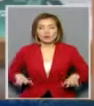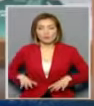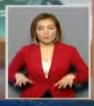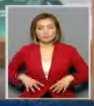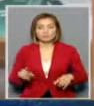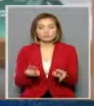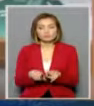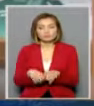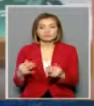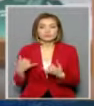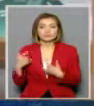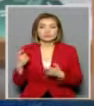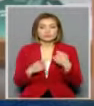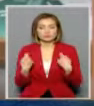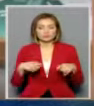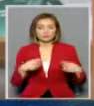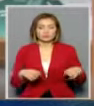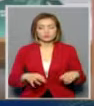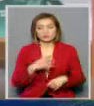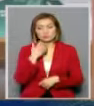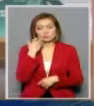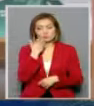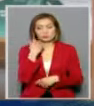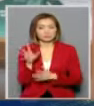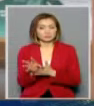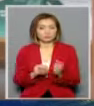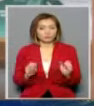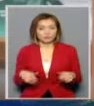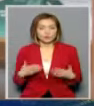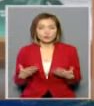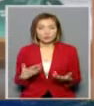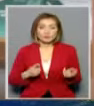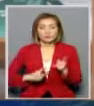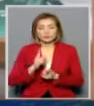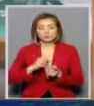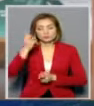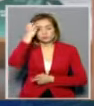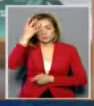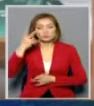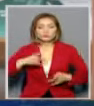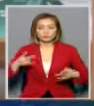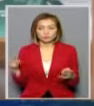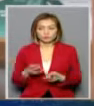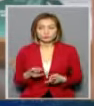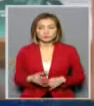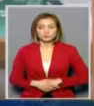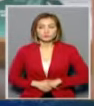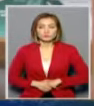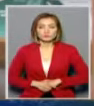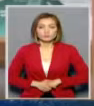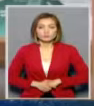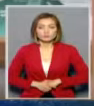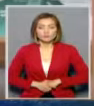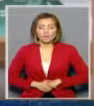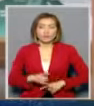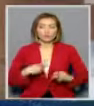кобылицы, но они приносят доход. Разве это не пример для других? Необходимо менять сознание, вытеснять иждивенческие взгляды.